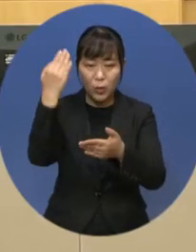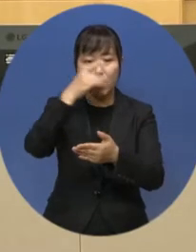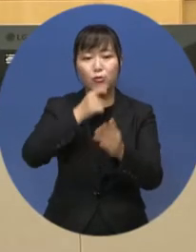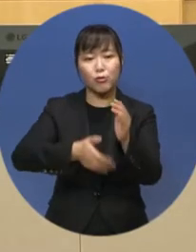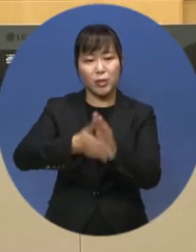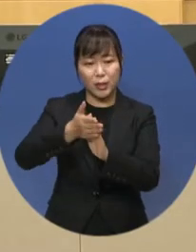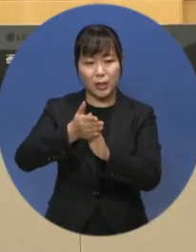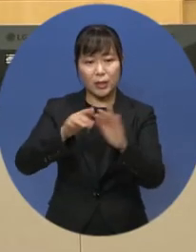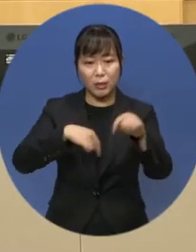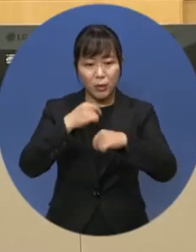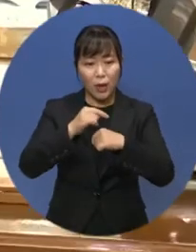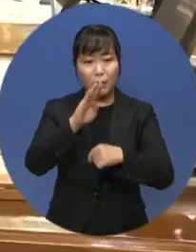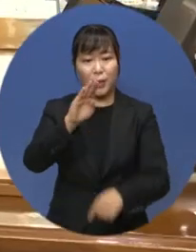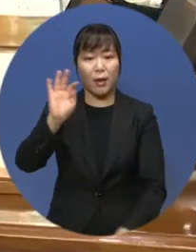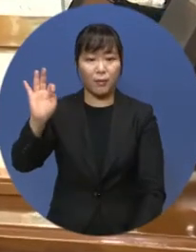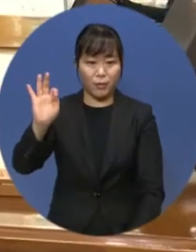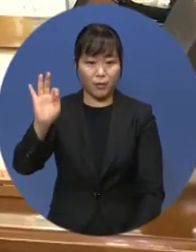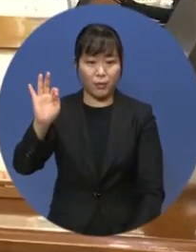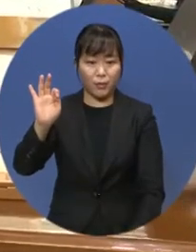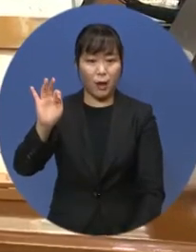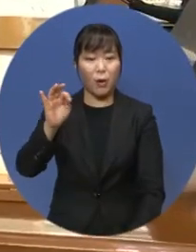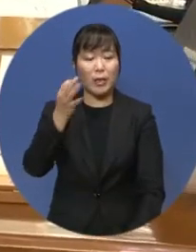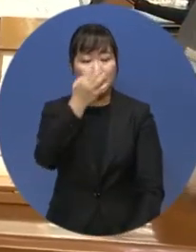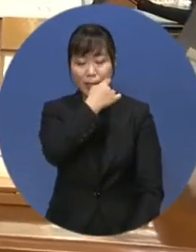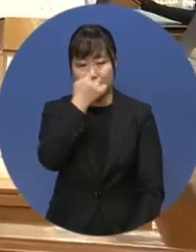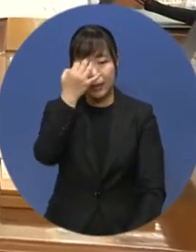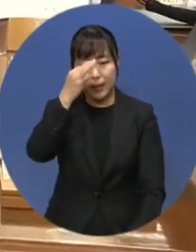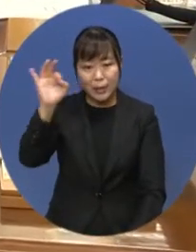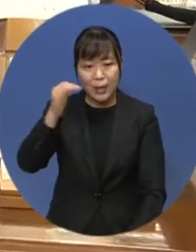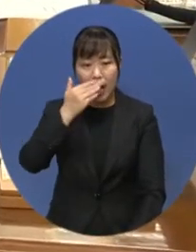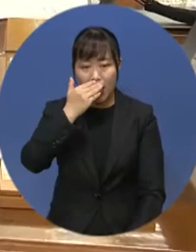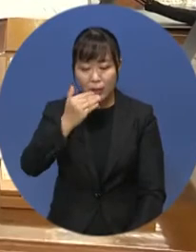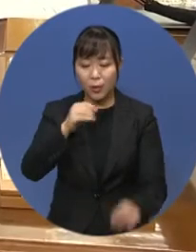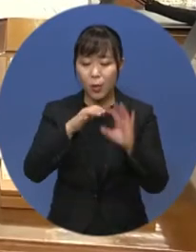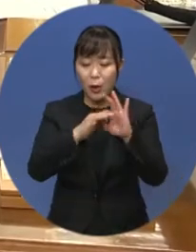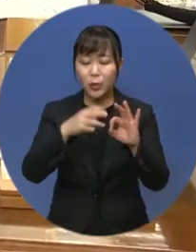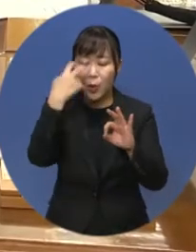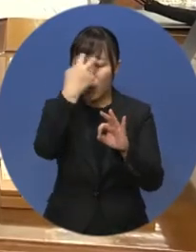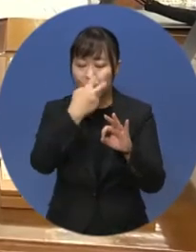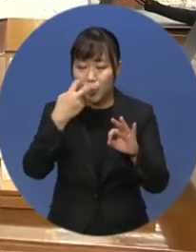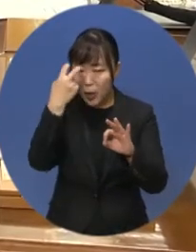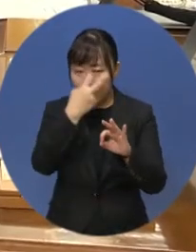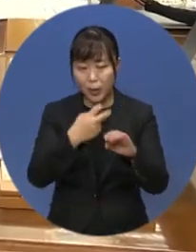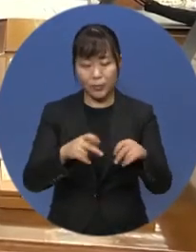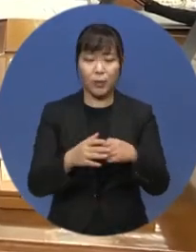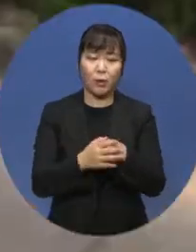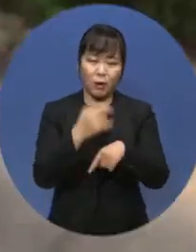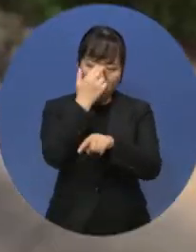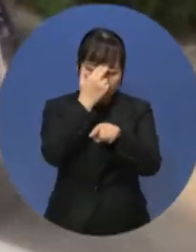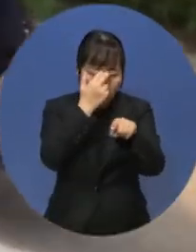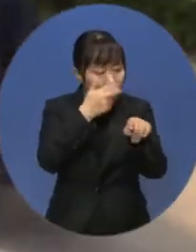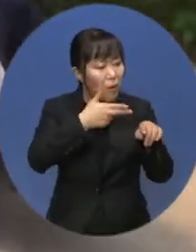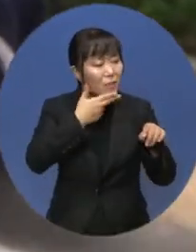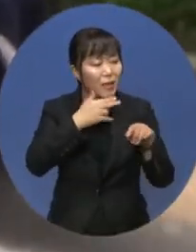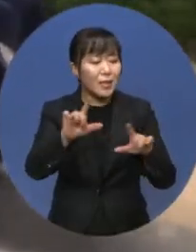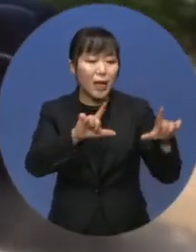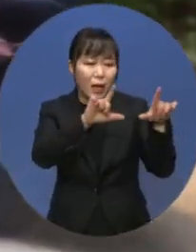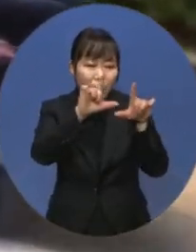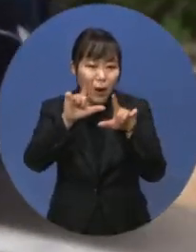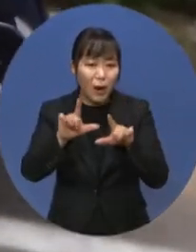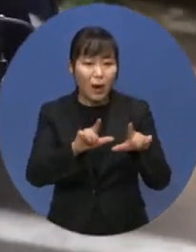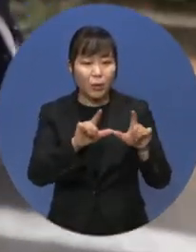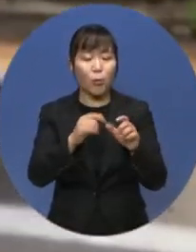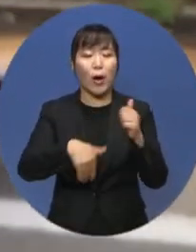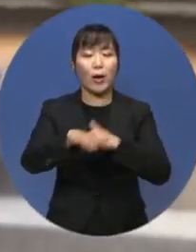여수시 자체 PF 인증 가능 여부 등을 검토해 장애물 없는 생활 환경을